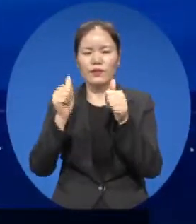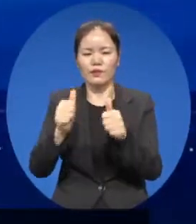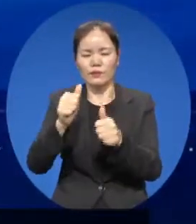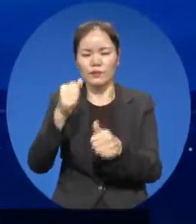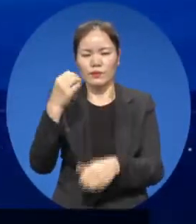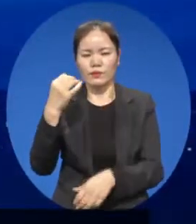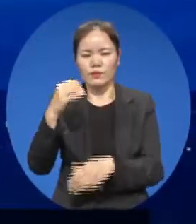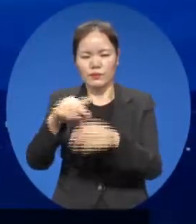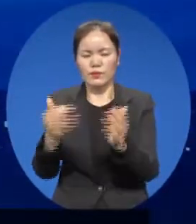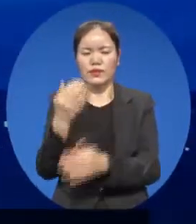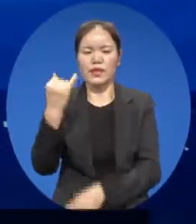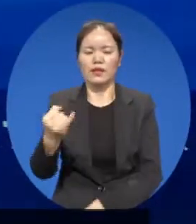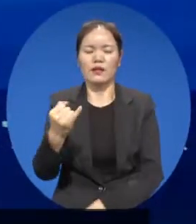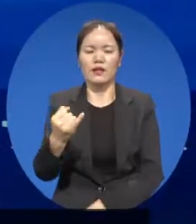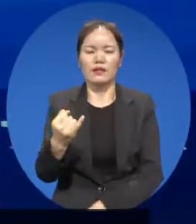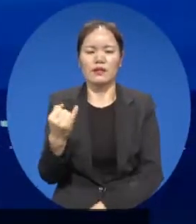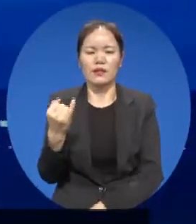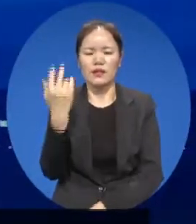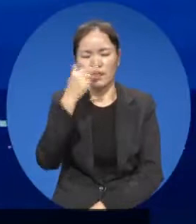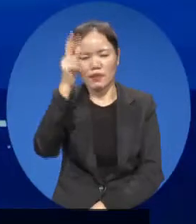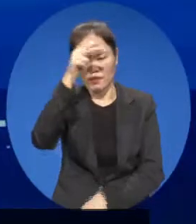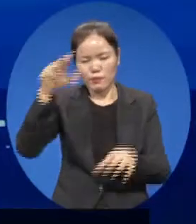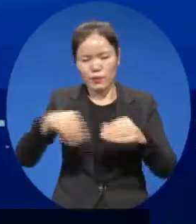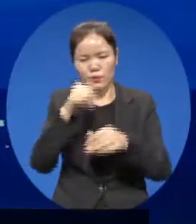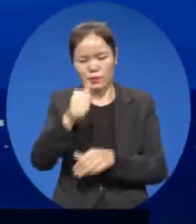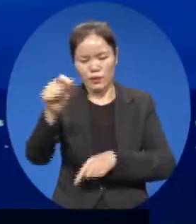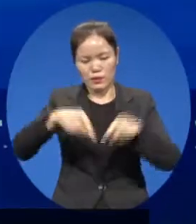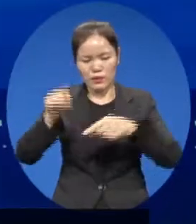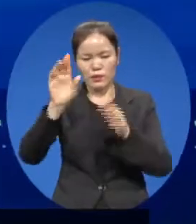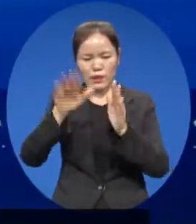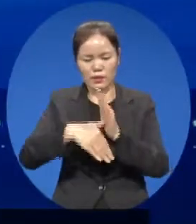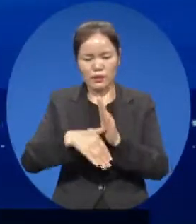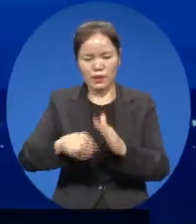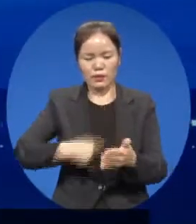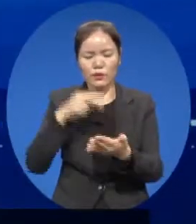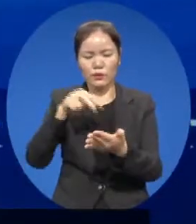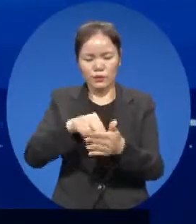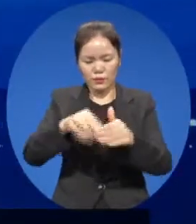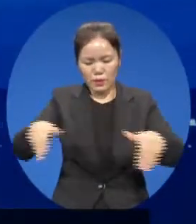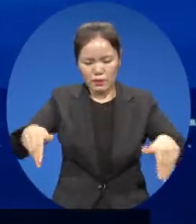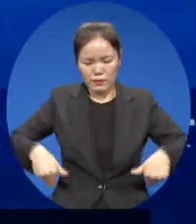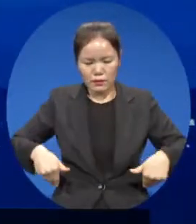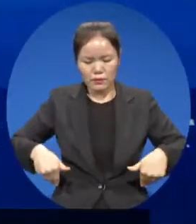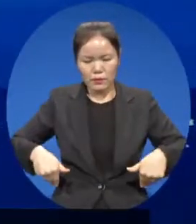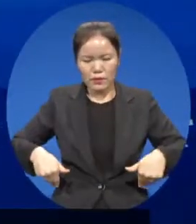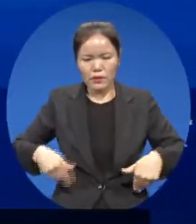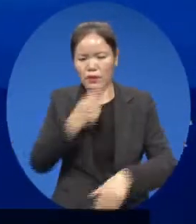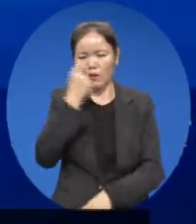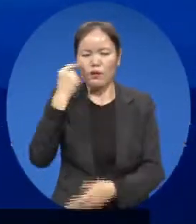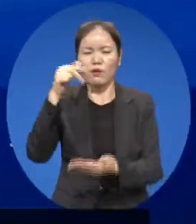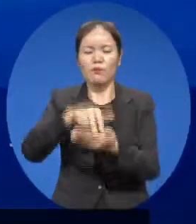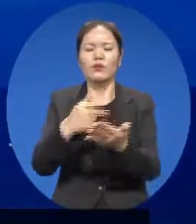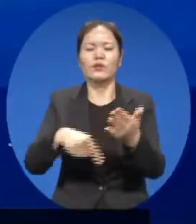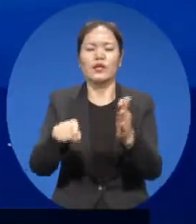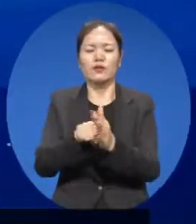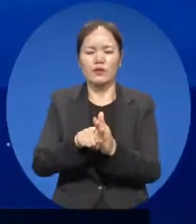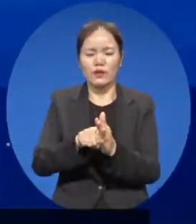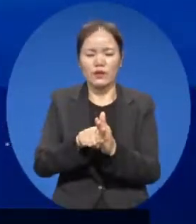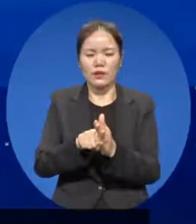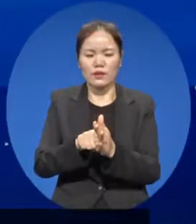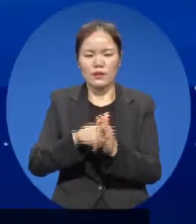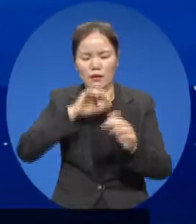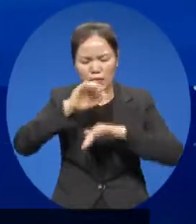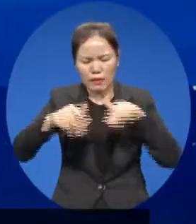검찰총장을 지휘 함에 있어서 독립성과 중립성을 보장하기 위해서 최소한만 개입을 해야 된다 이 부분에 대해서도 방점을 찍었는데